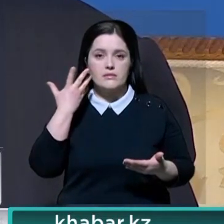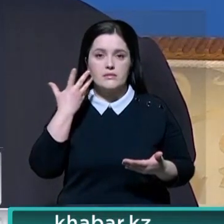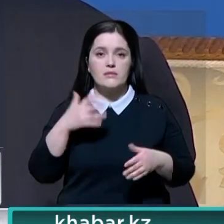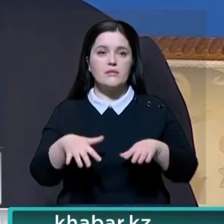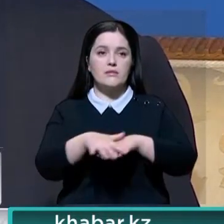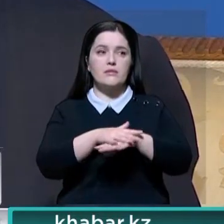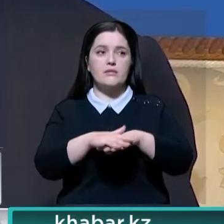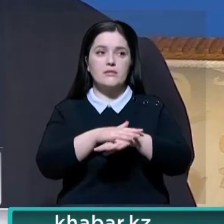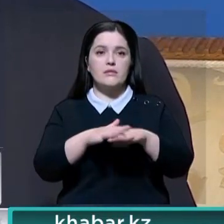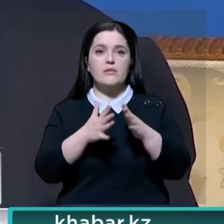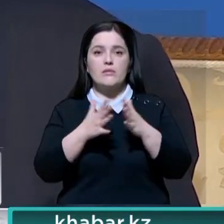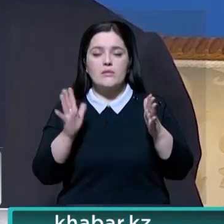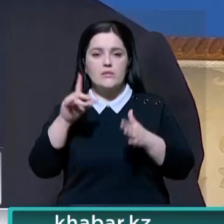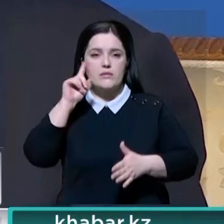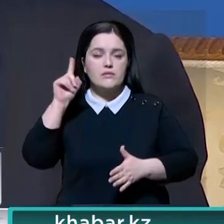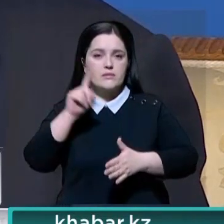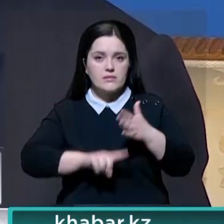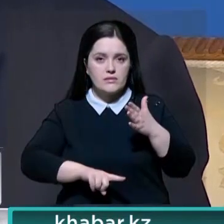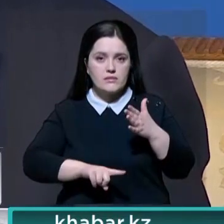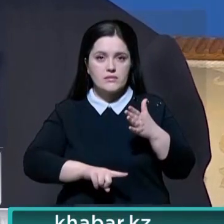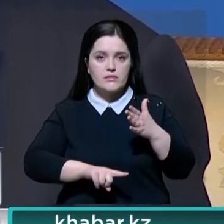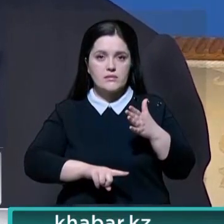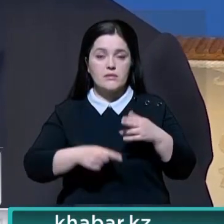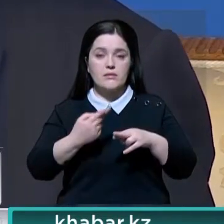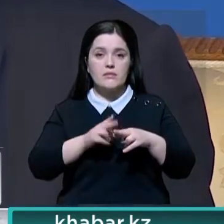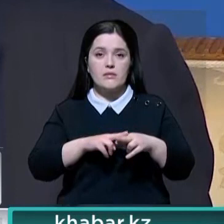народ больше будет доверять, потому что